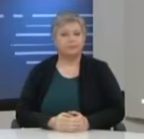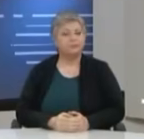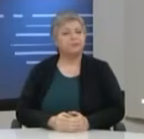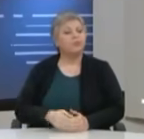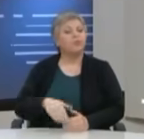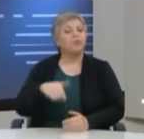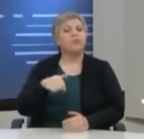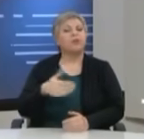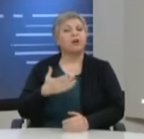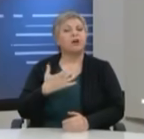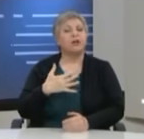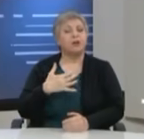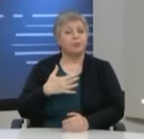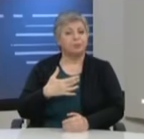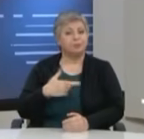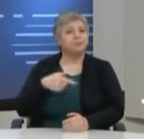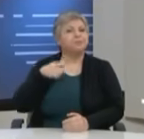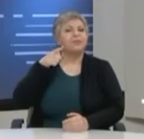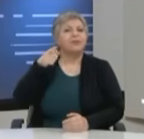Οι ηγέτες της ΦΥΡΟΜ